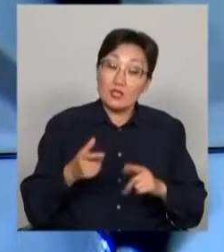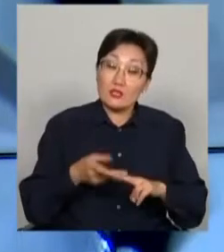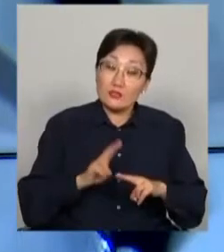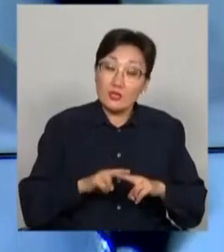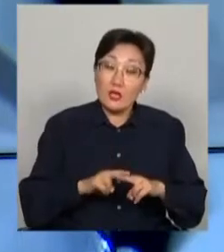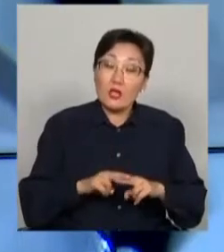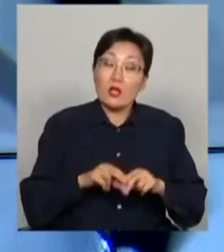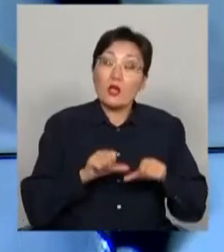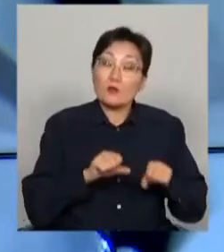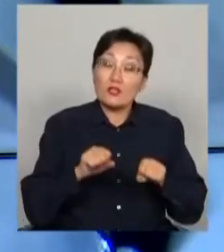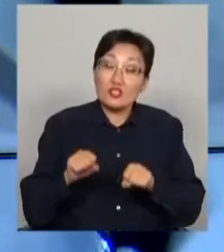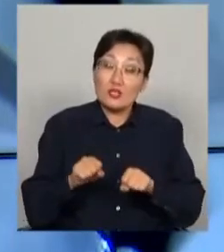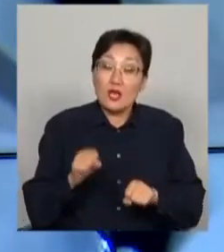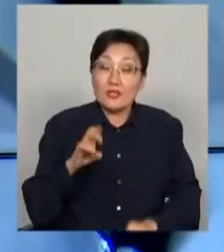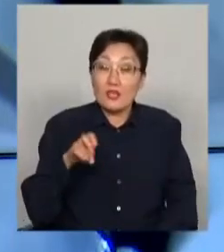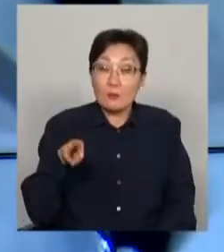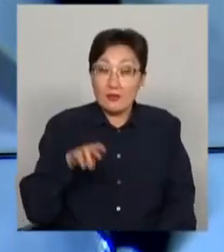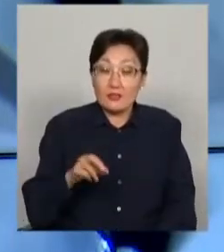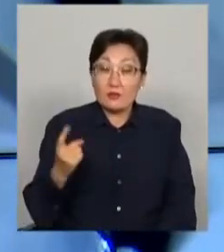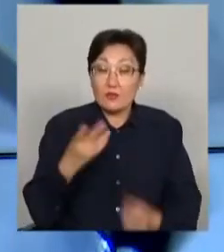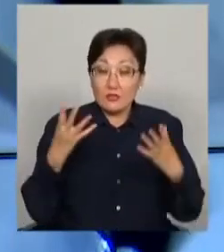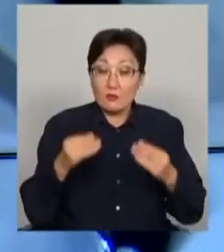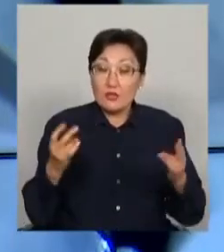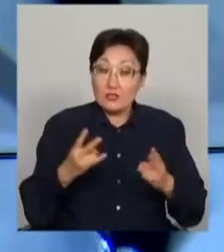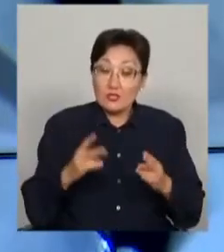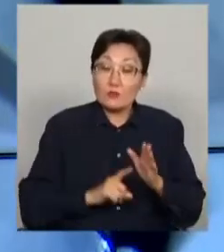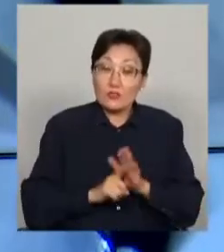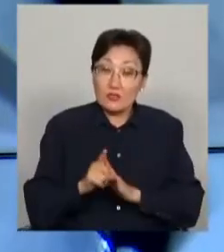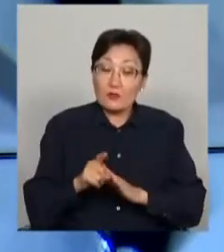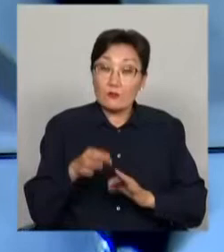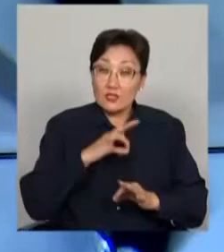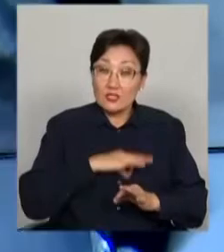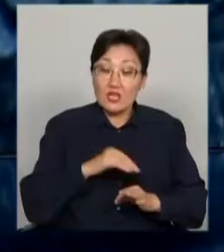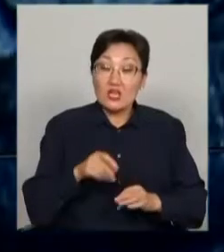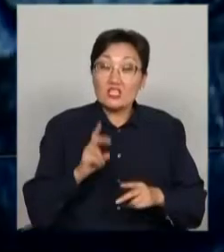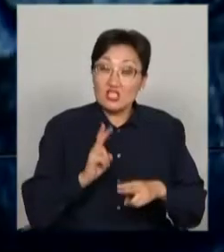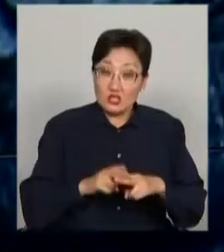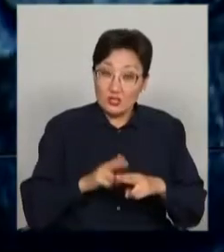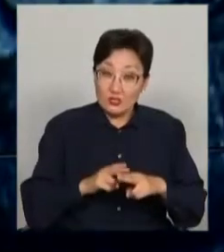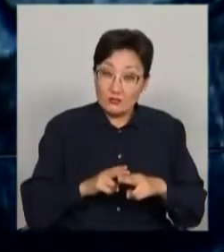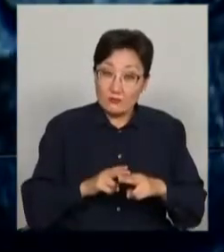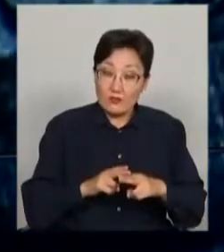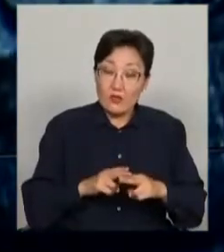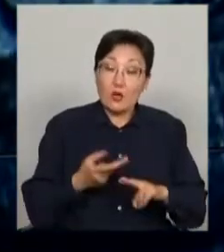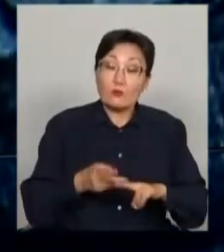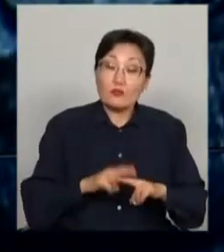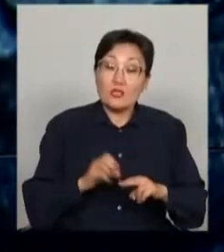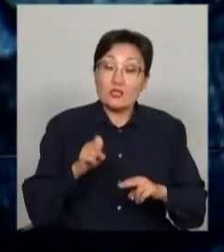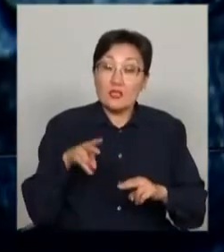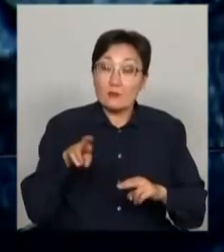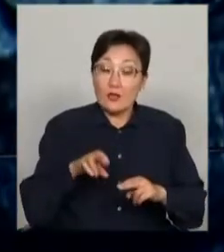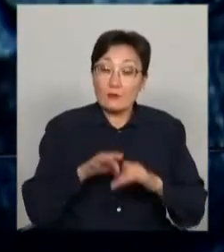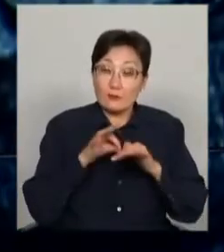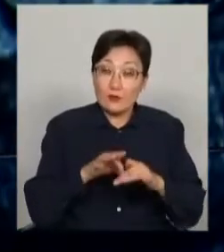это профилактика анемии. То есть с первых же дней беременности необходимо начинать препараты железа, потому что анемия приводит к